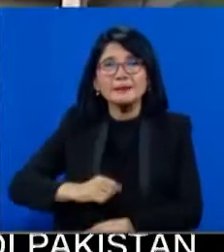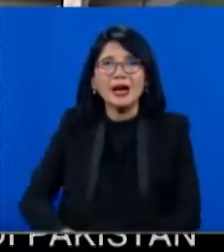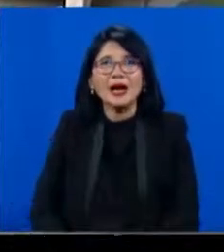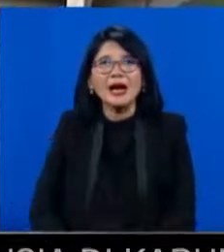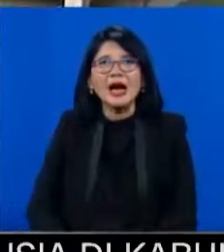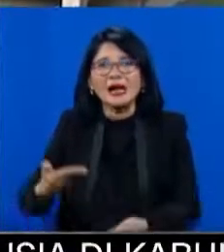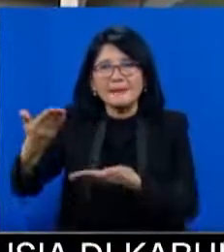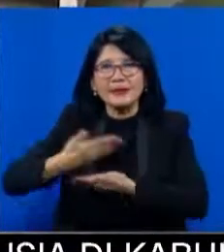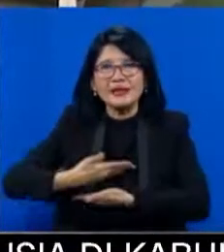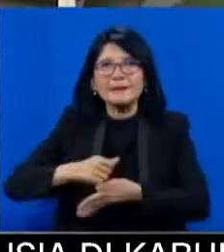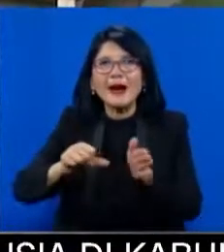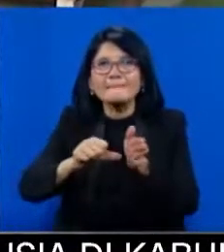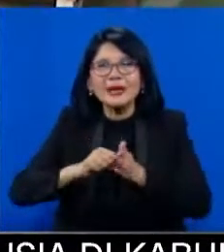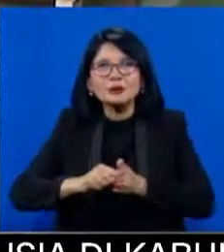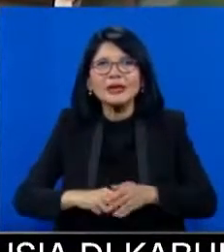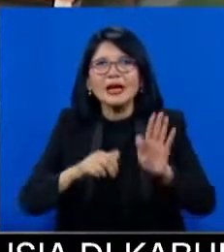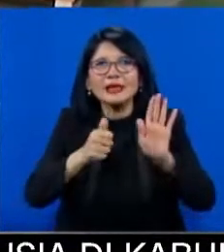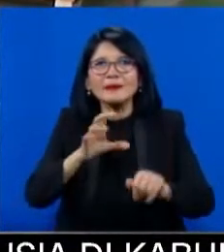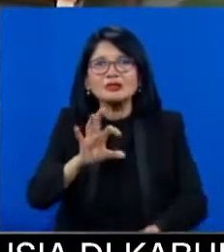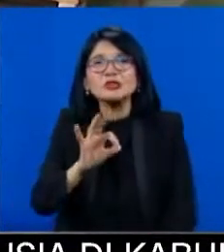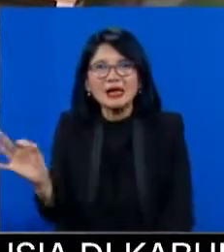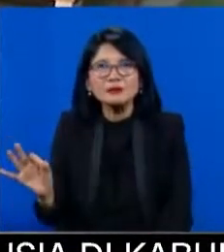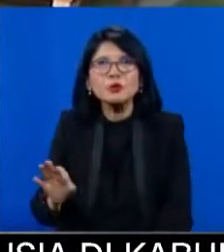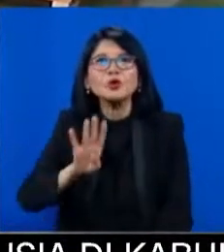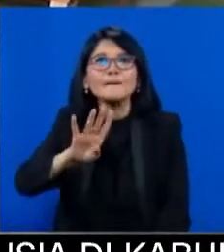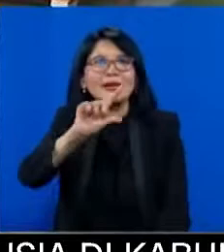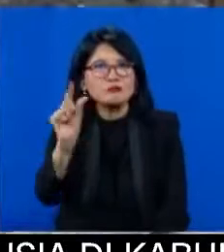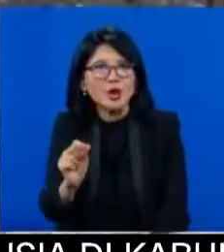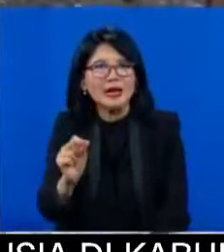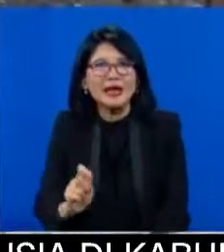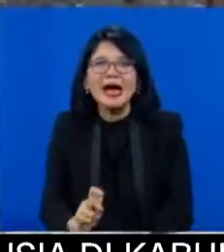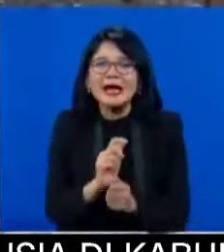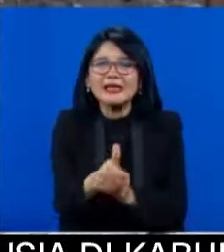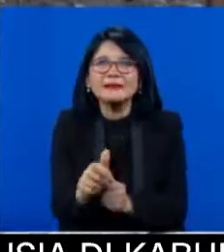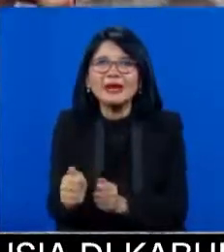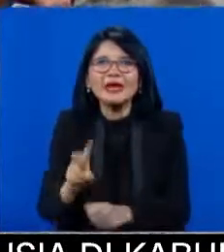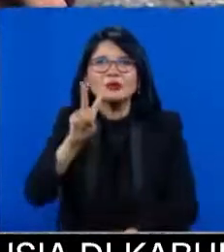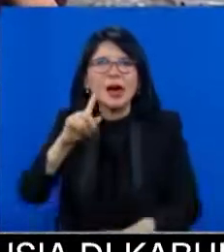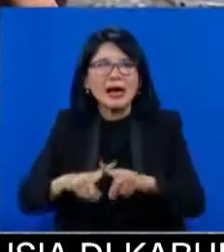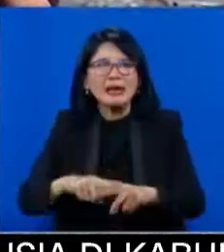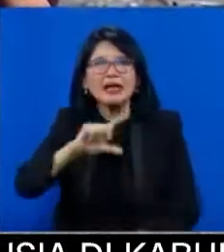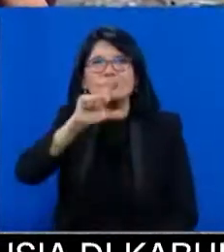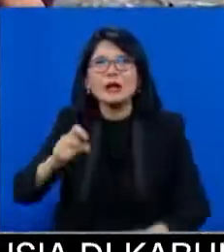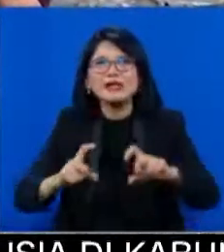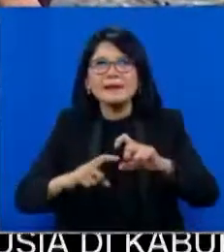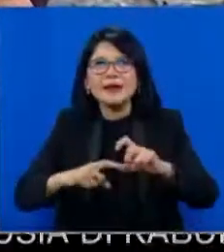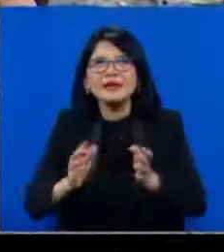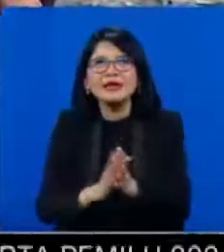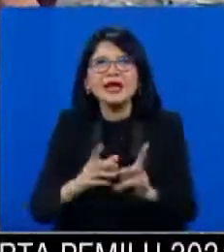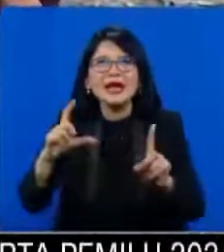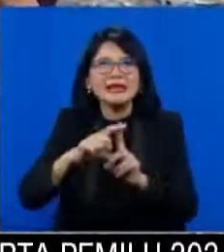bantuan uang tunai sebesar Rp600.000 untuk 4 bulan yang akan dibayarkan 2 kali pada bulan September dan